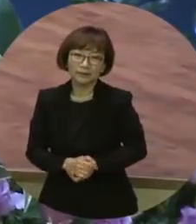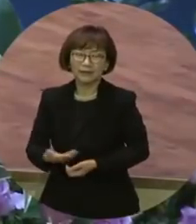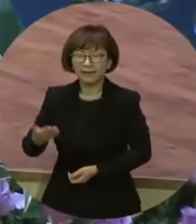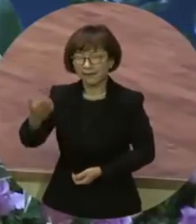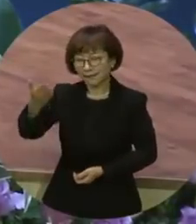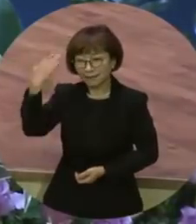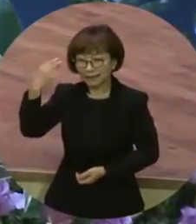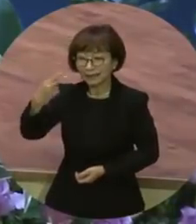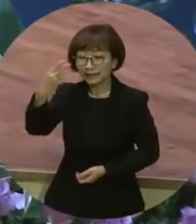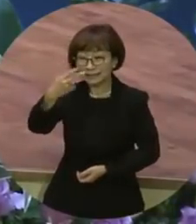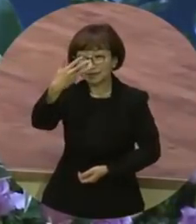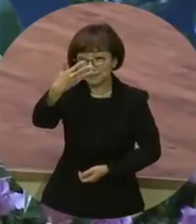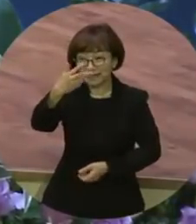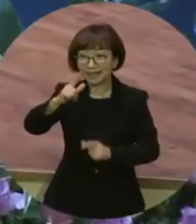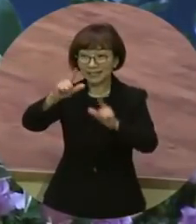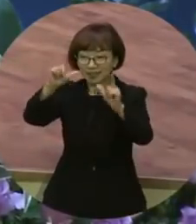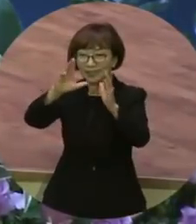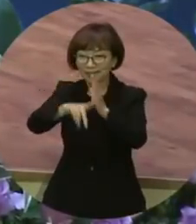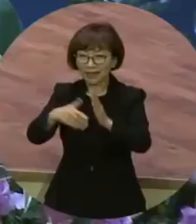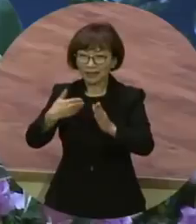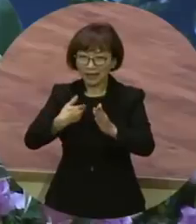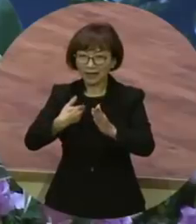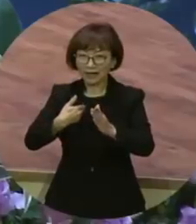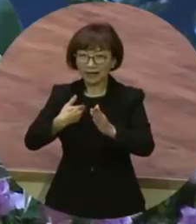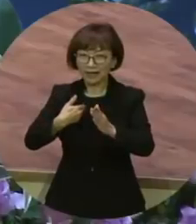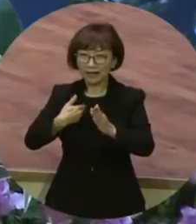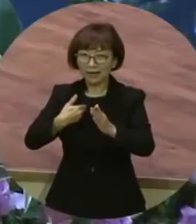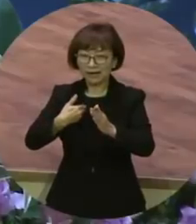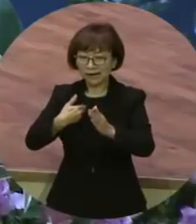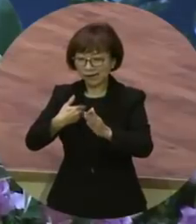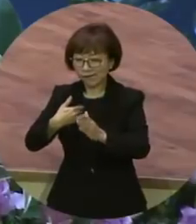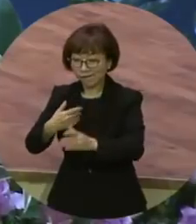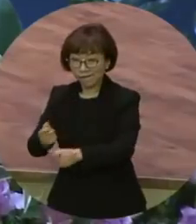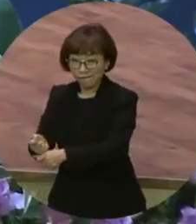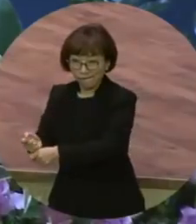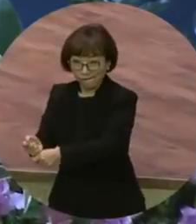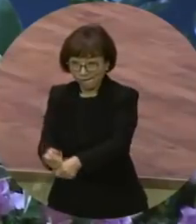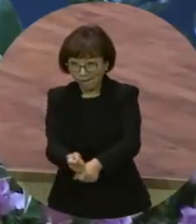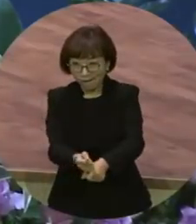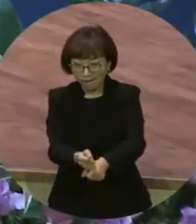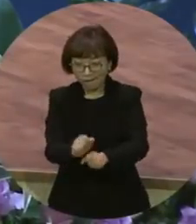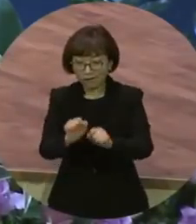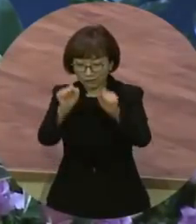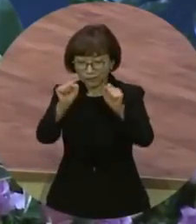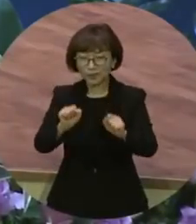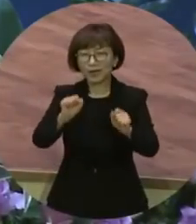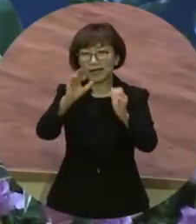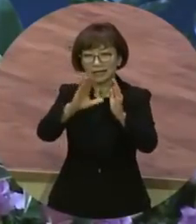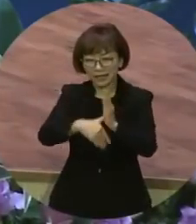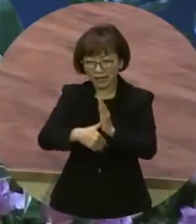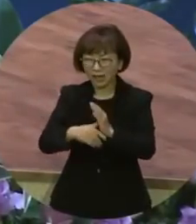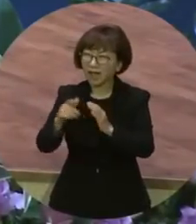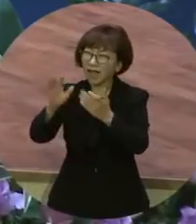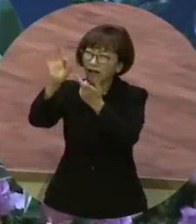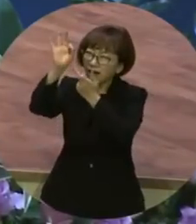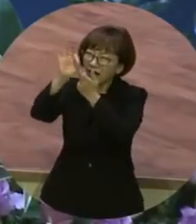불었거든요. 전 당시에 운동선수였는데 해가 지고 나면 이제 연습 못하니까 밤만 되면 해외 그 대학 캠프를